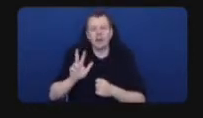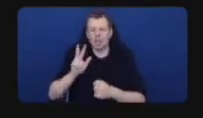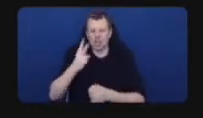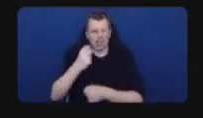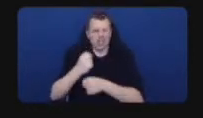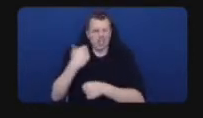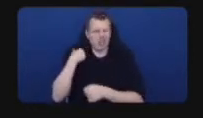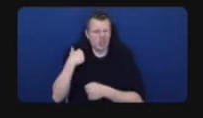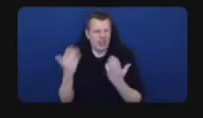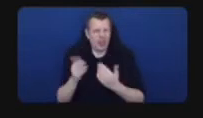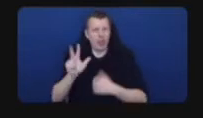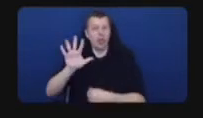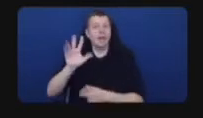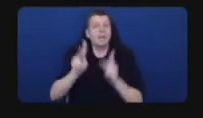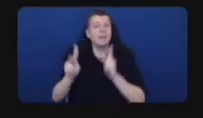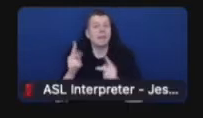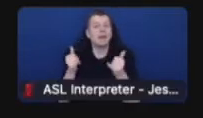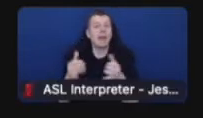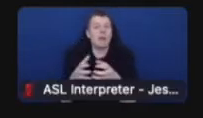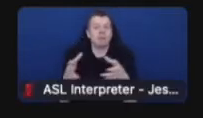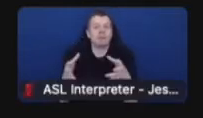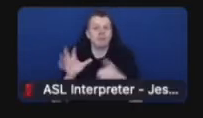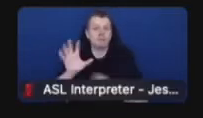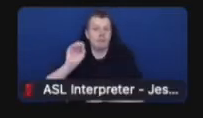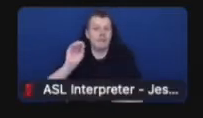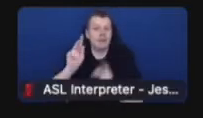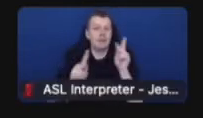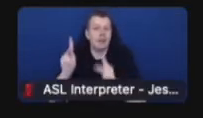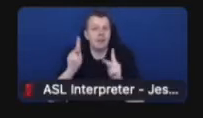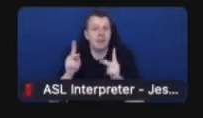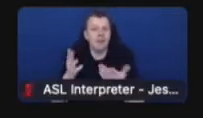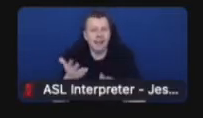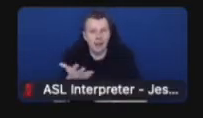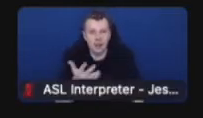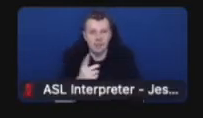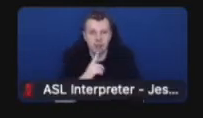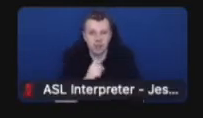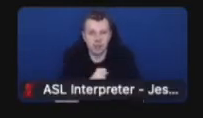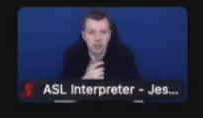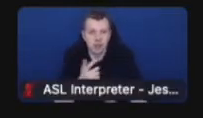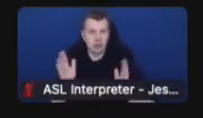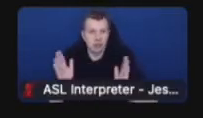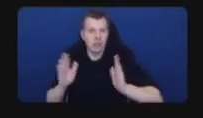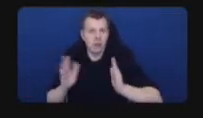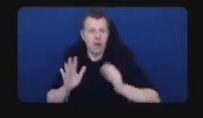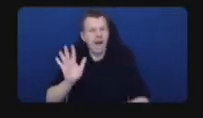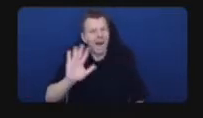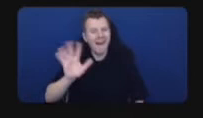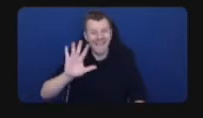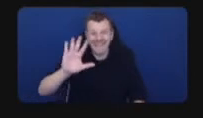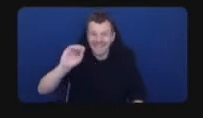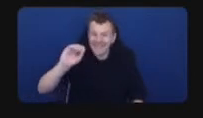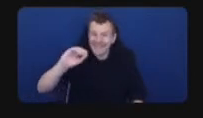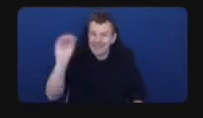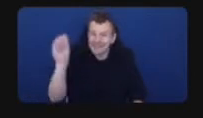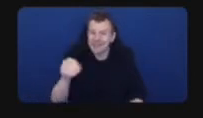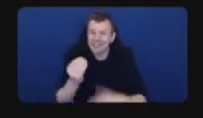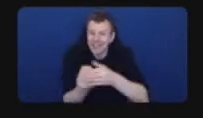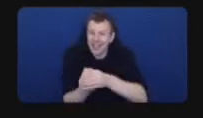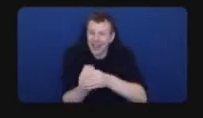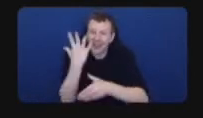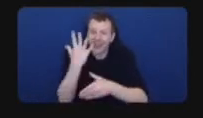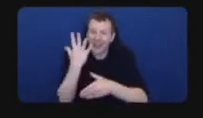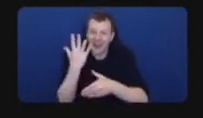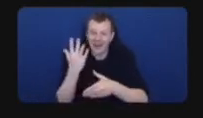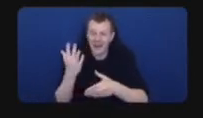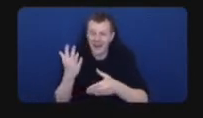我就跟大家先介绍一下我们的办公室的一些情况。两年前我刚刚开始转到这个部门的时候呢，我们有